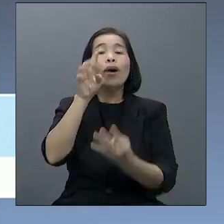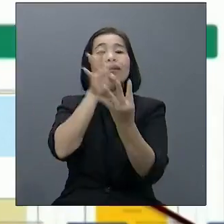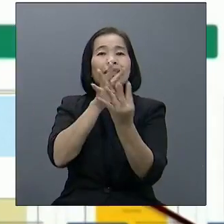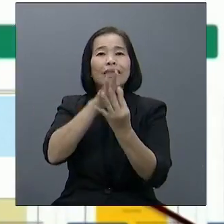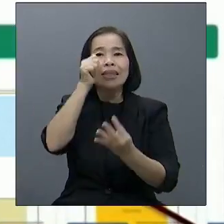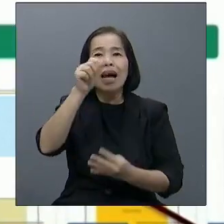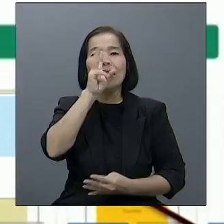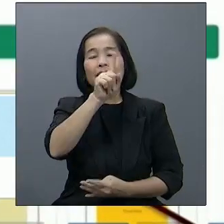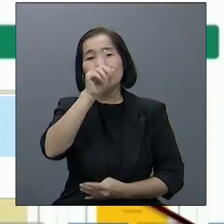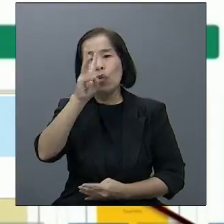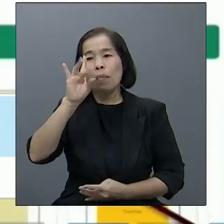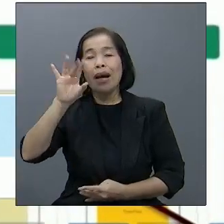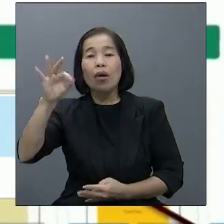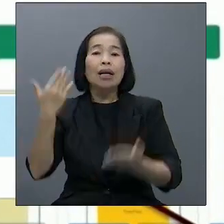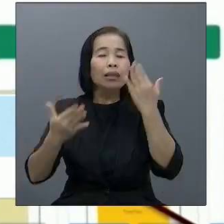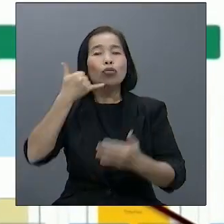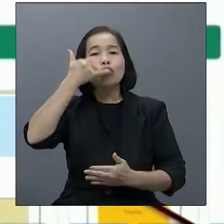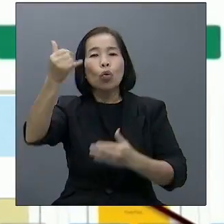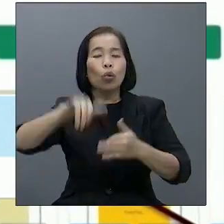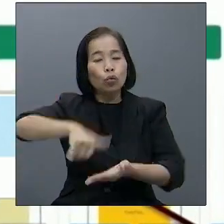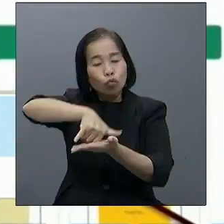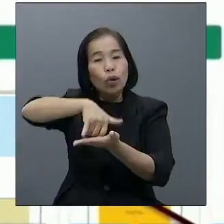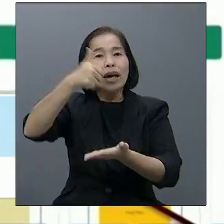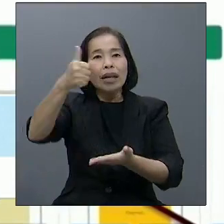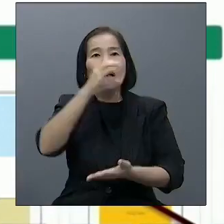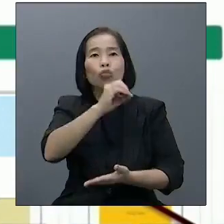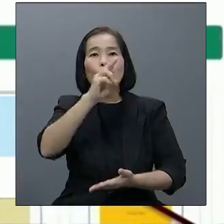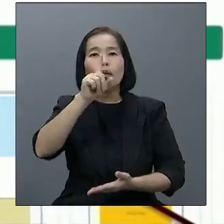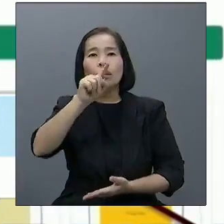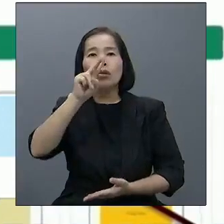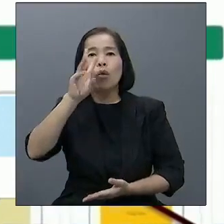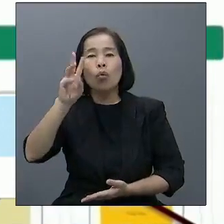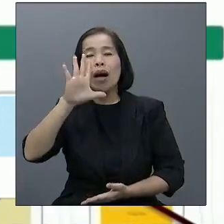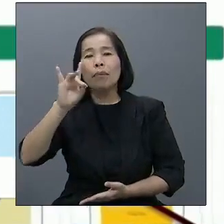www.mof.go.th หรือที่02 126 5800หรือสายด่วนที่1689ครับ